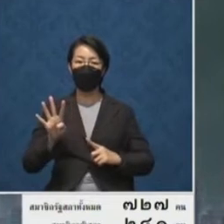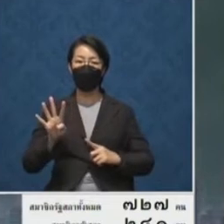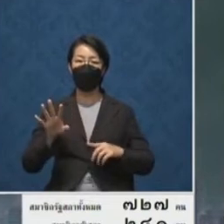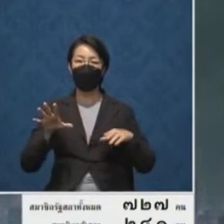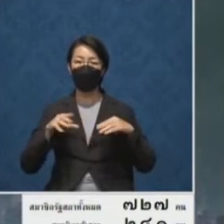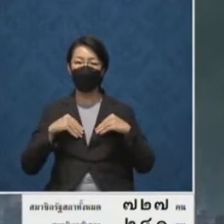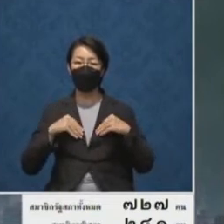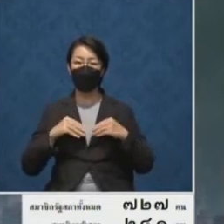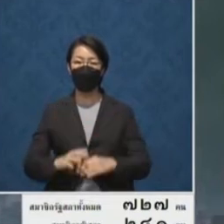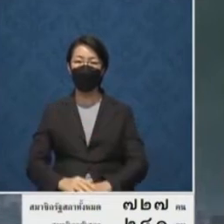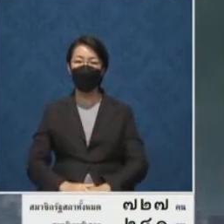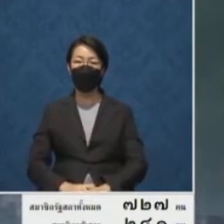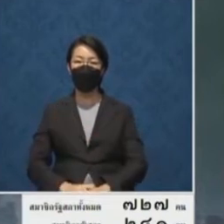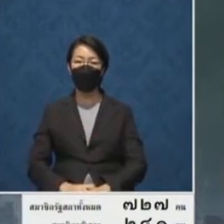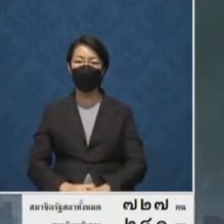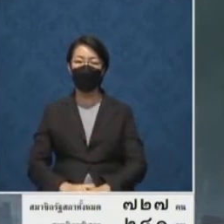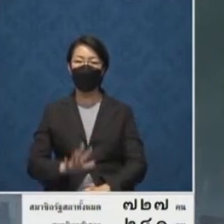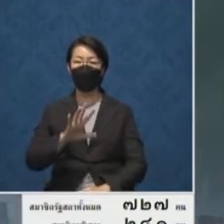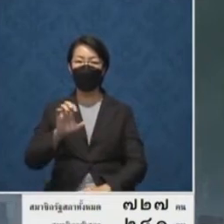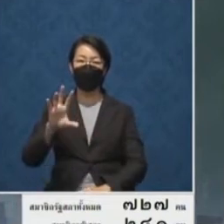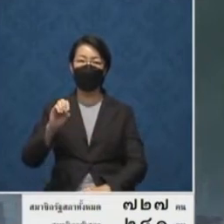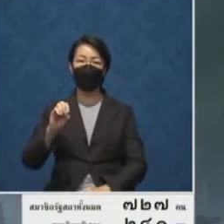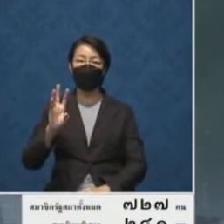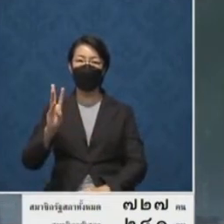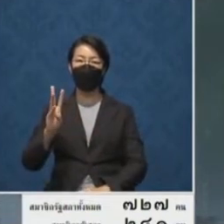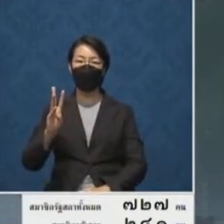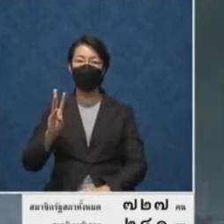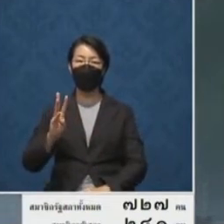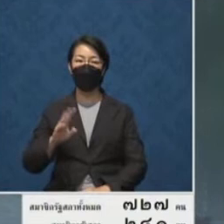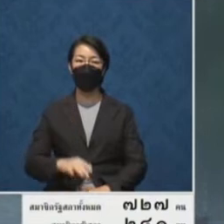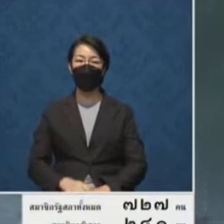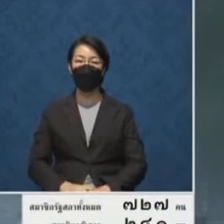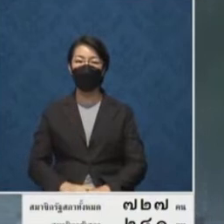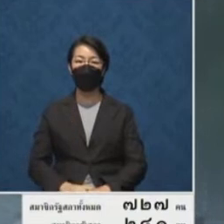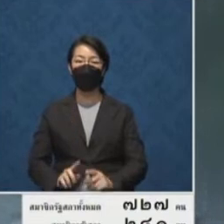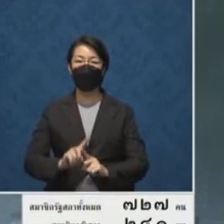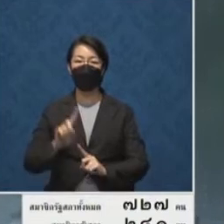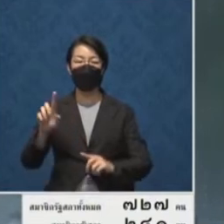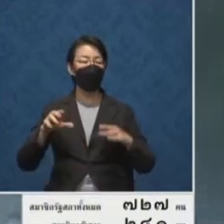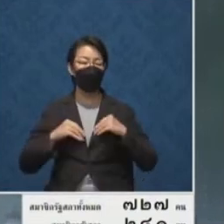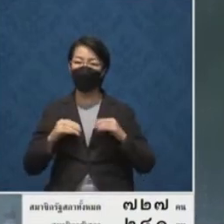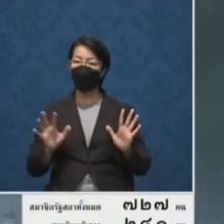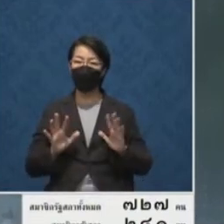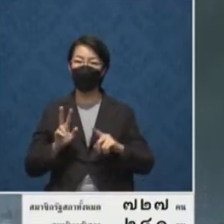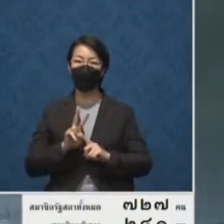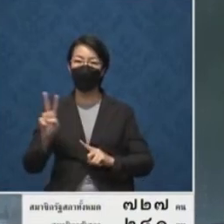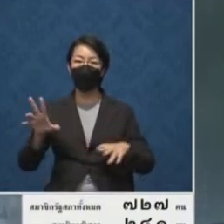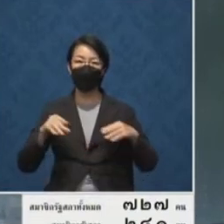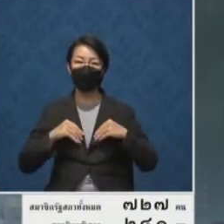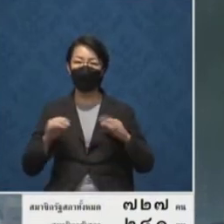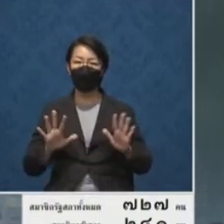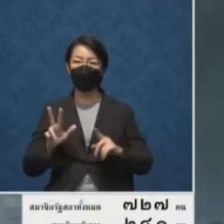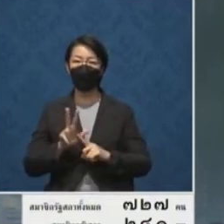รับหลักการ4รับหลักการครับ 556นายสมบัติอำนาคะ 1ไม่รับหลัก